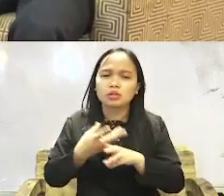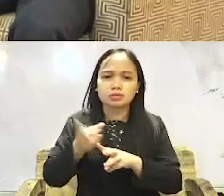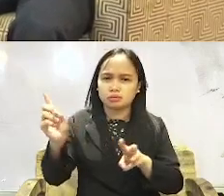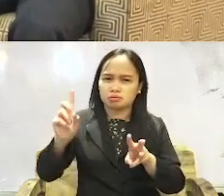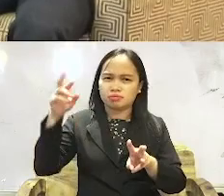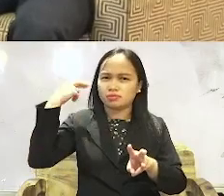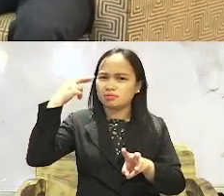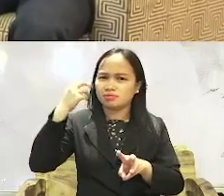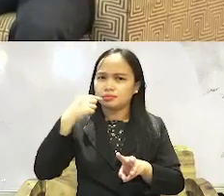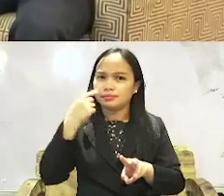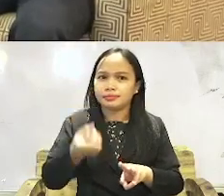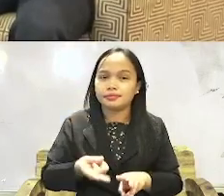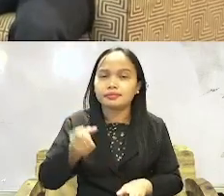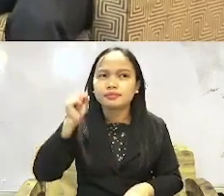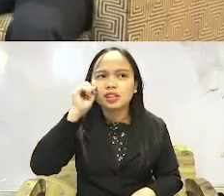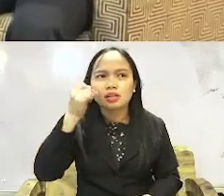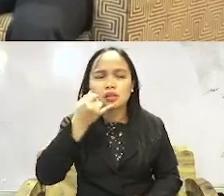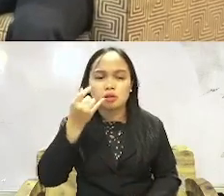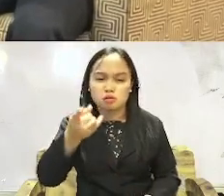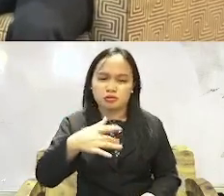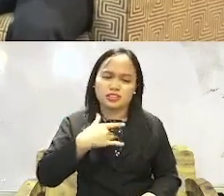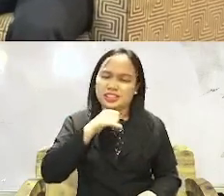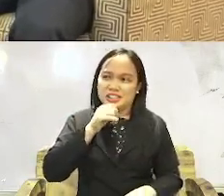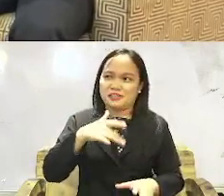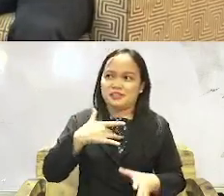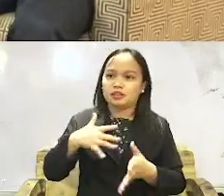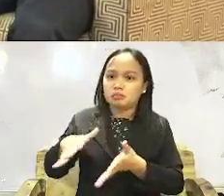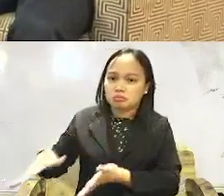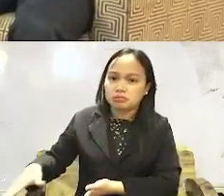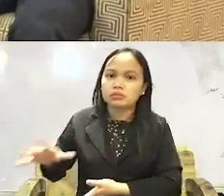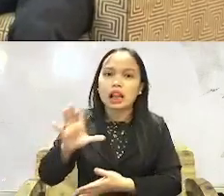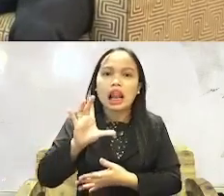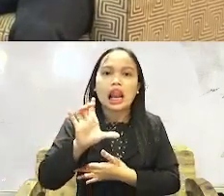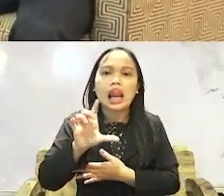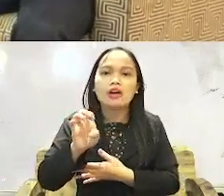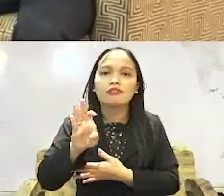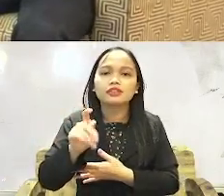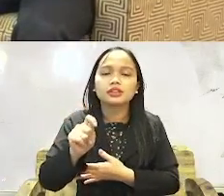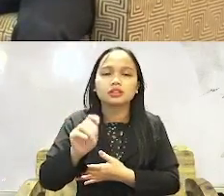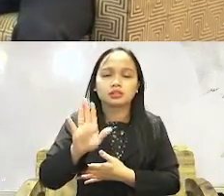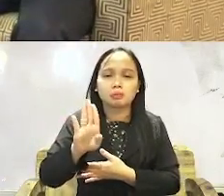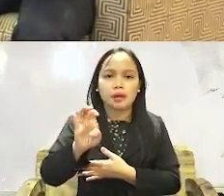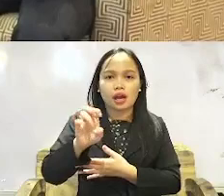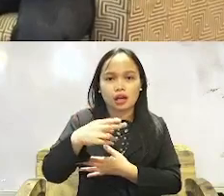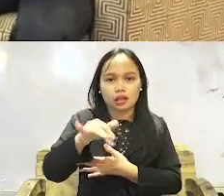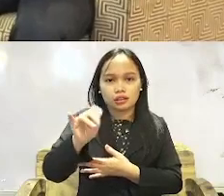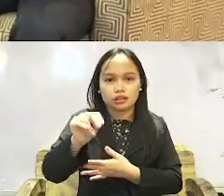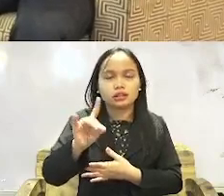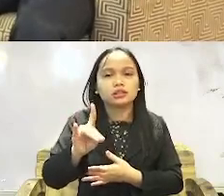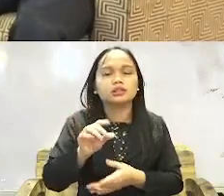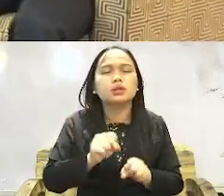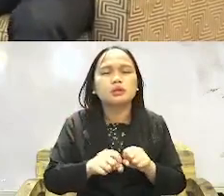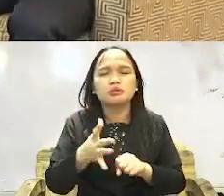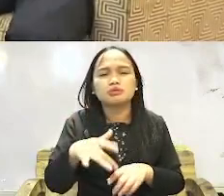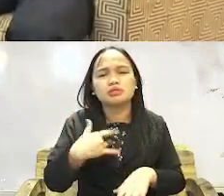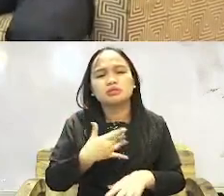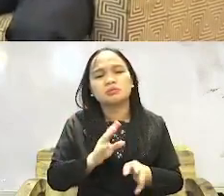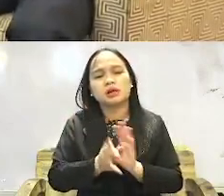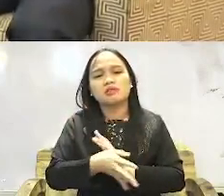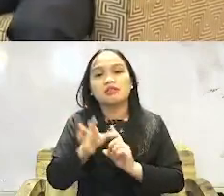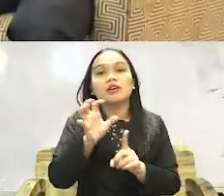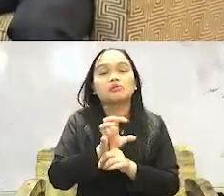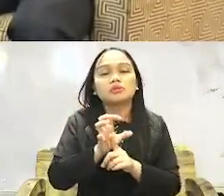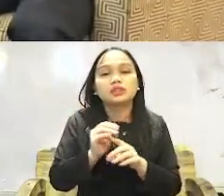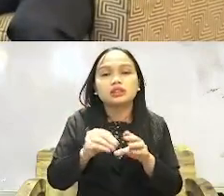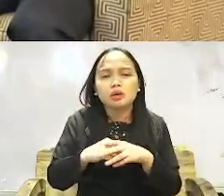Una, sabi ni Sir Jao, para hindi ka maiwan. Para makilala ka sa mundo. That's it.